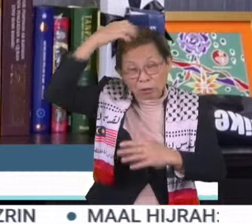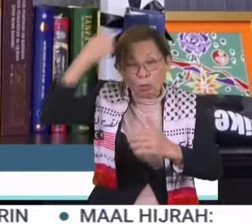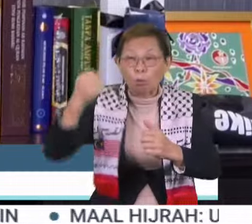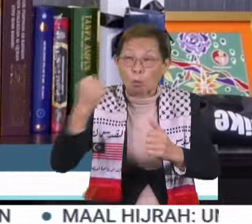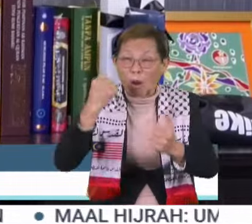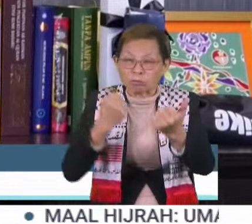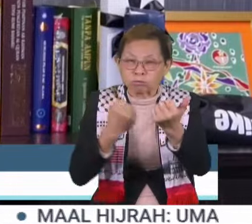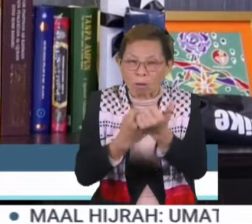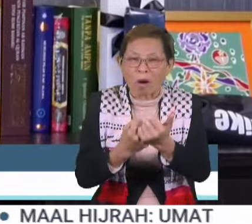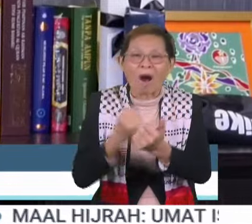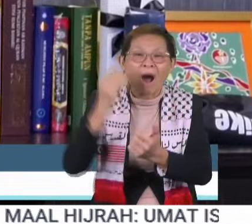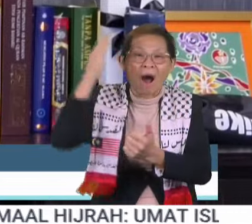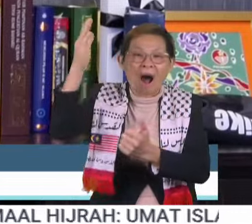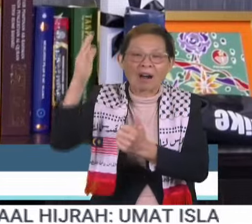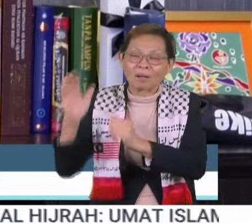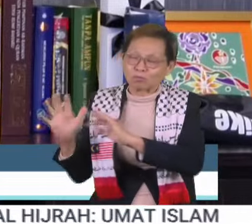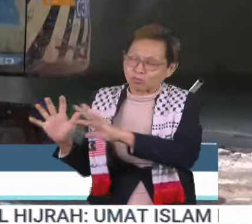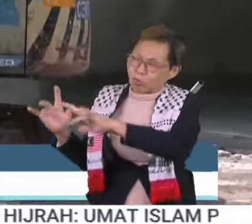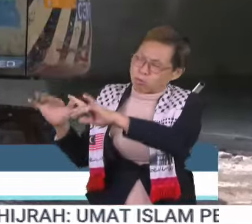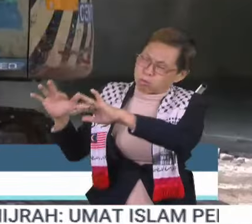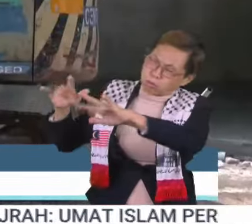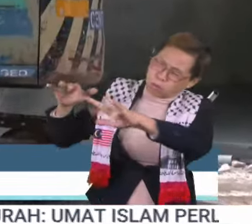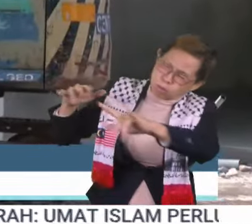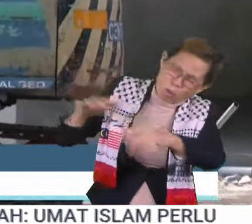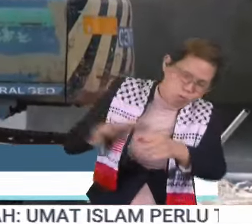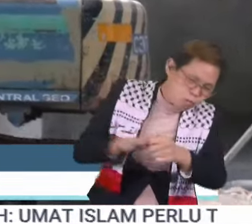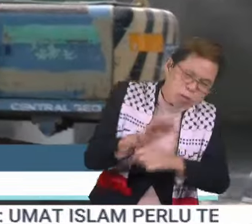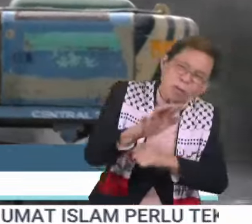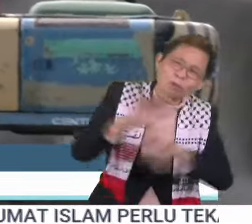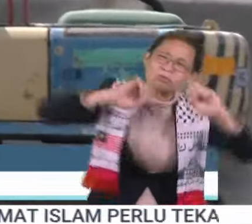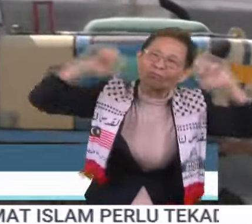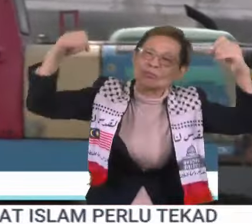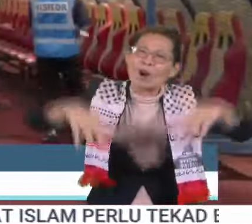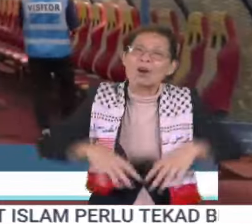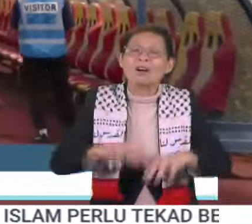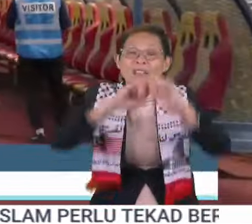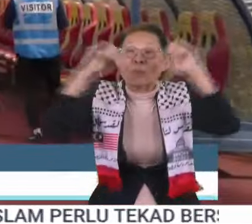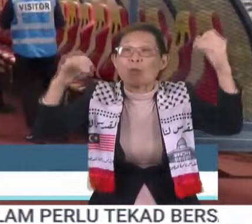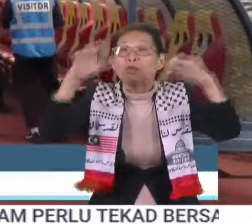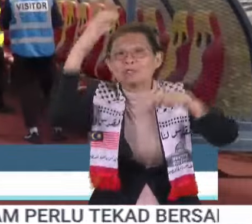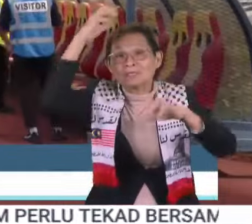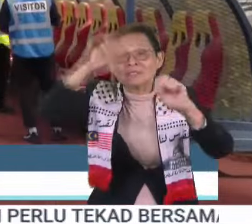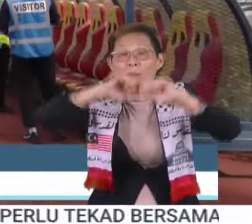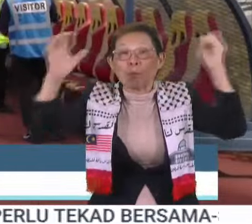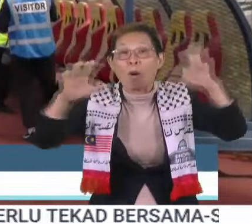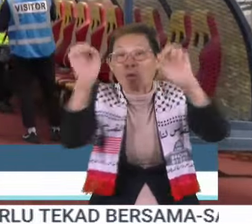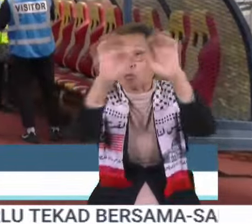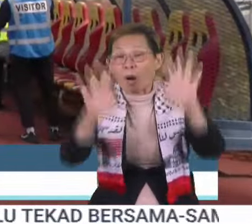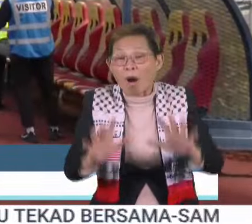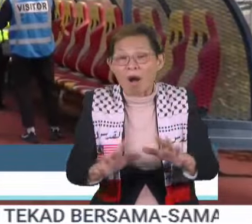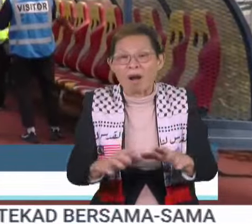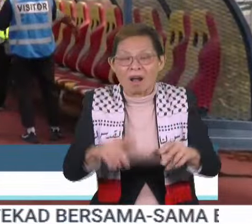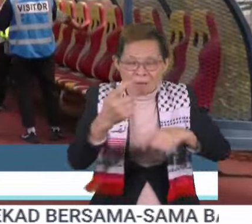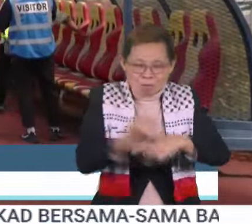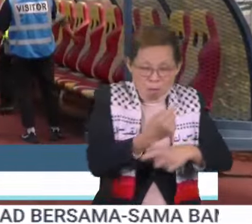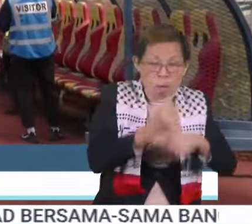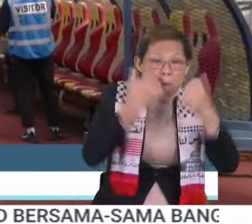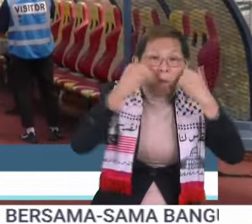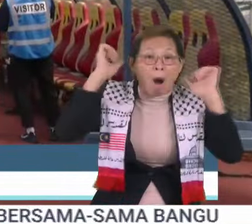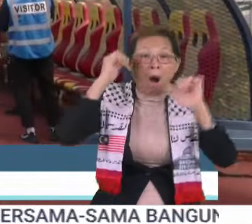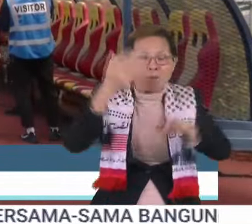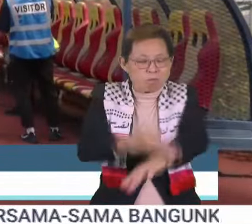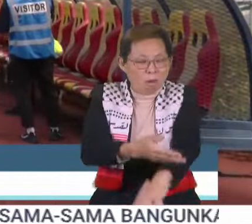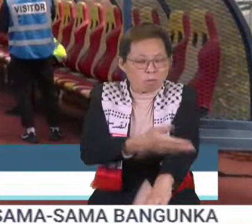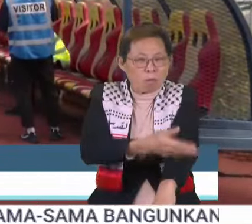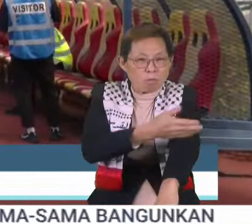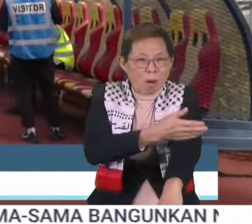yang saya yakin mereka akan memenuhkan stadium. Stadium berkenaan juga menyediakan ruang latihan yang canggih bagi meningkatkan